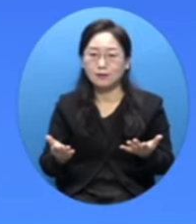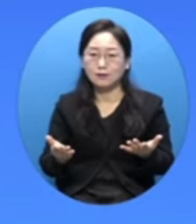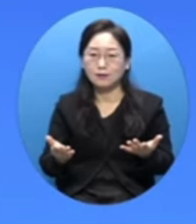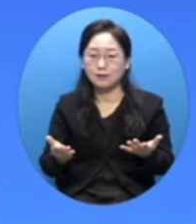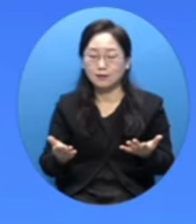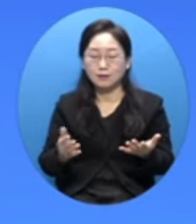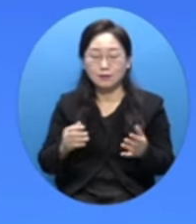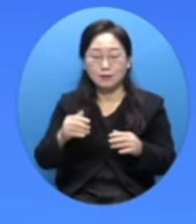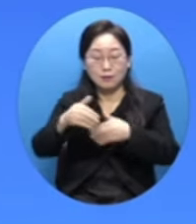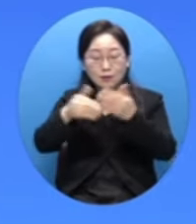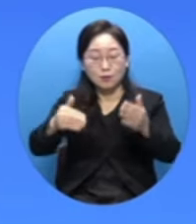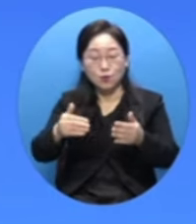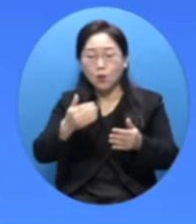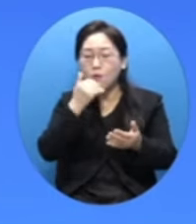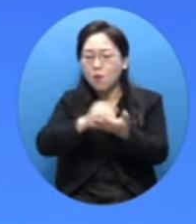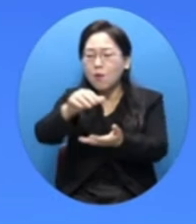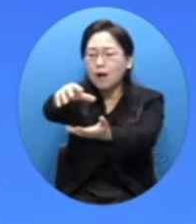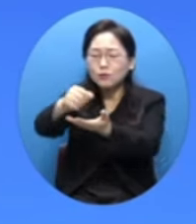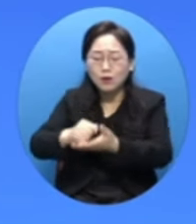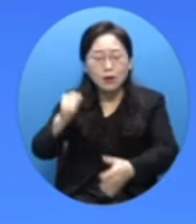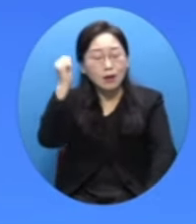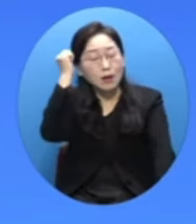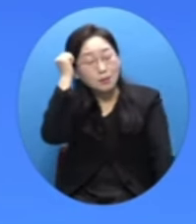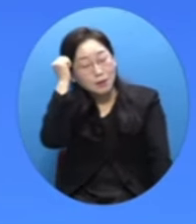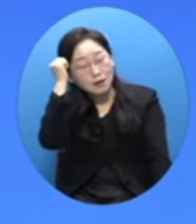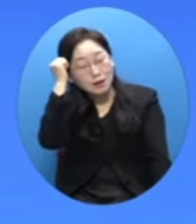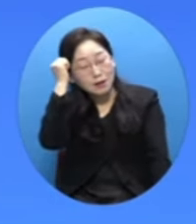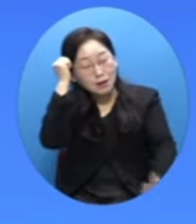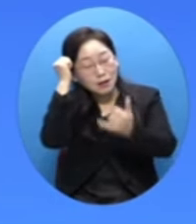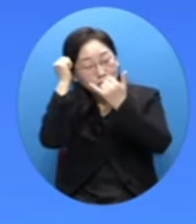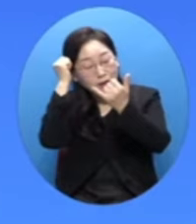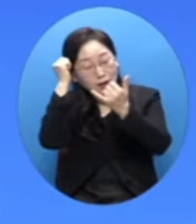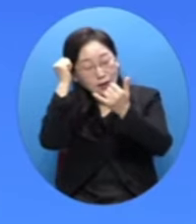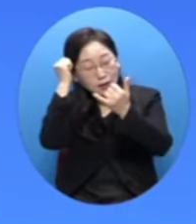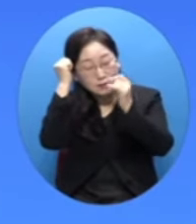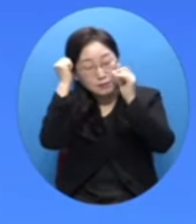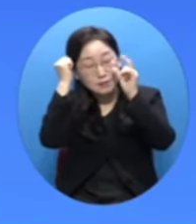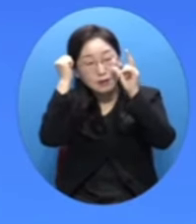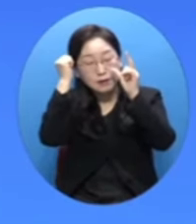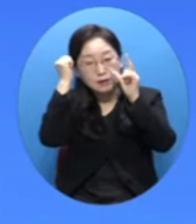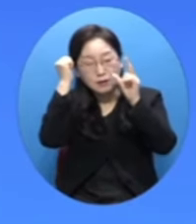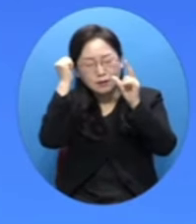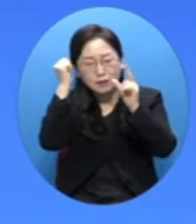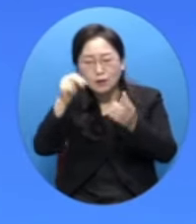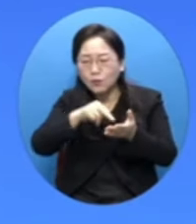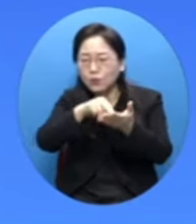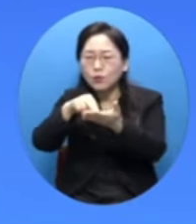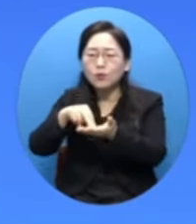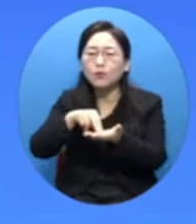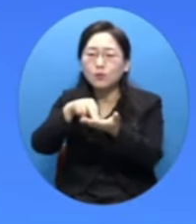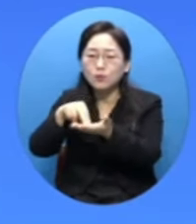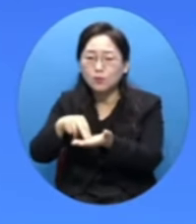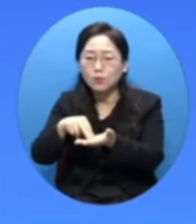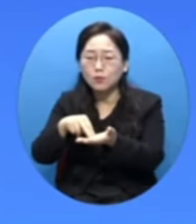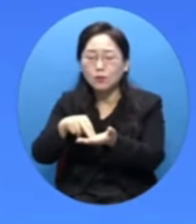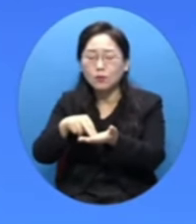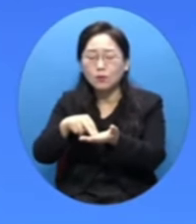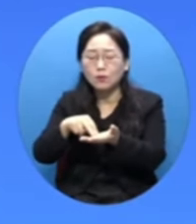마땅히 뵐 베개가 없어 돌을 굴려다가 돌을 베개하고 잠이 들었다가 그 외로운 자리에서 쓰러져